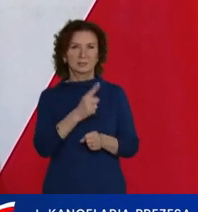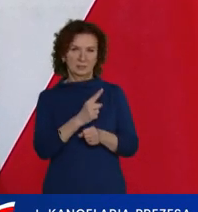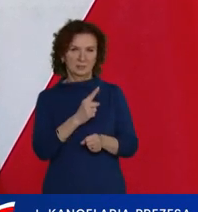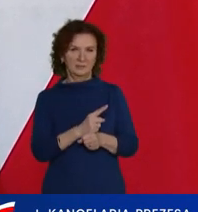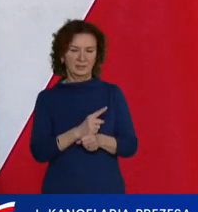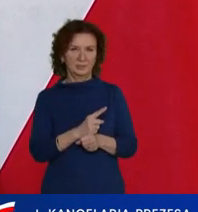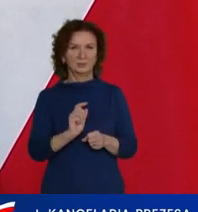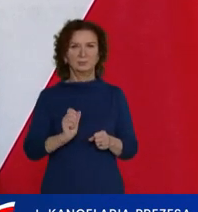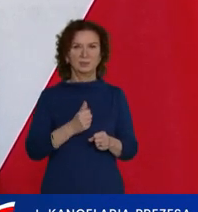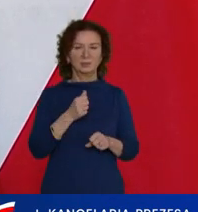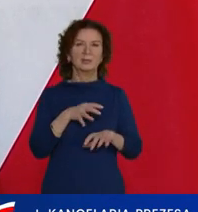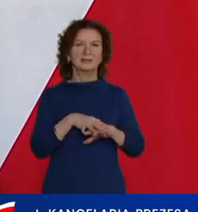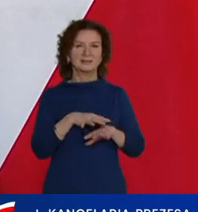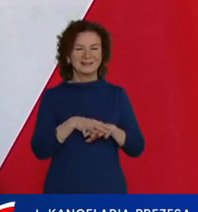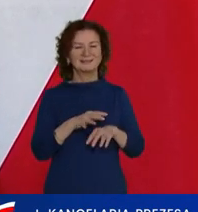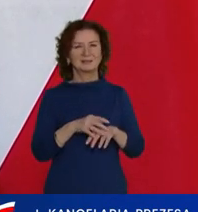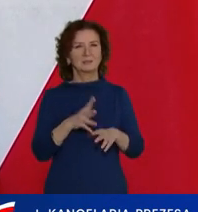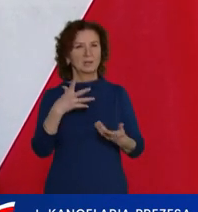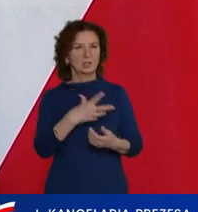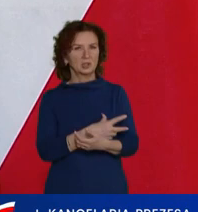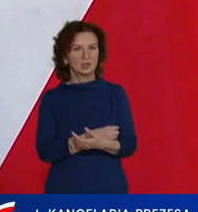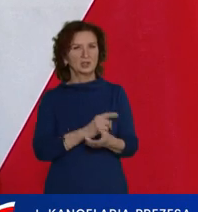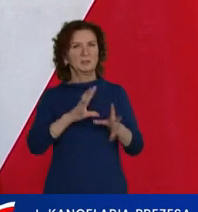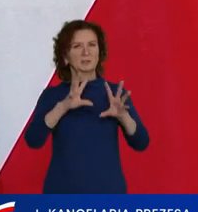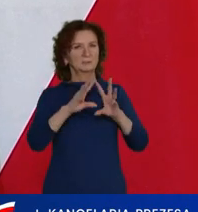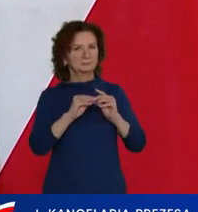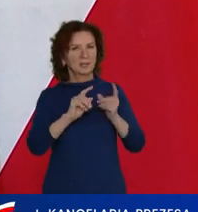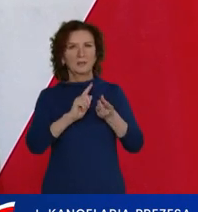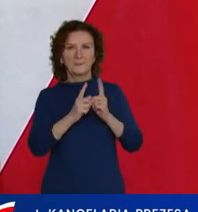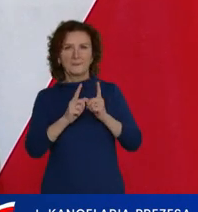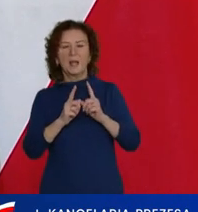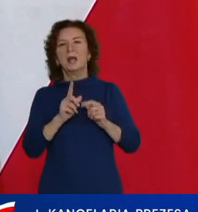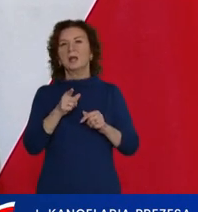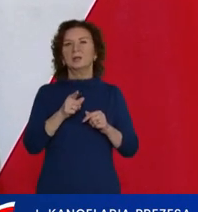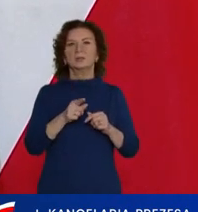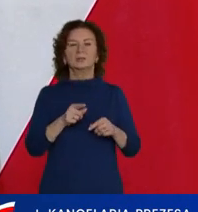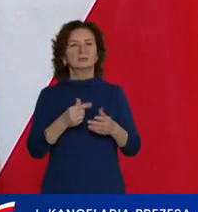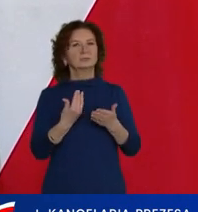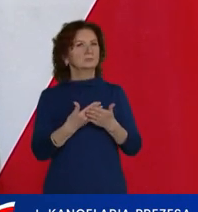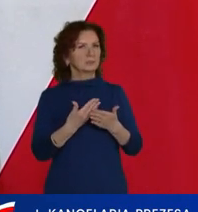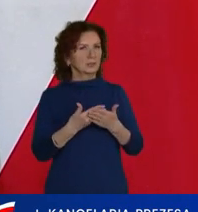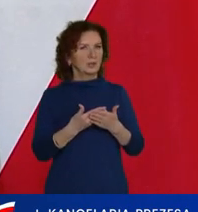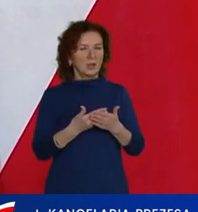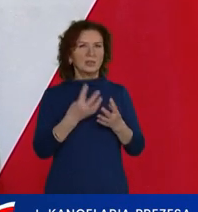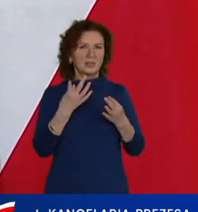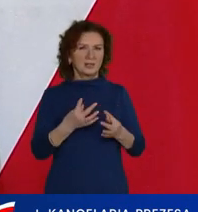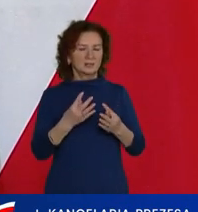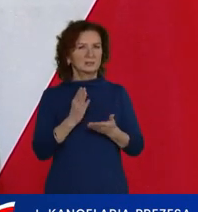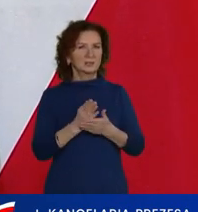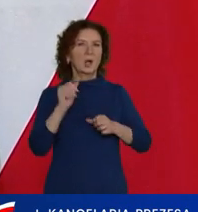Ten reset polega między innymi na tym, że szczepimy rocznikami, co widać na załączonym obrazku,